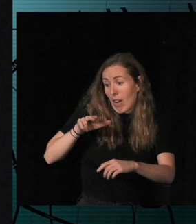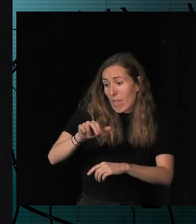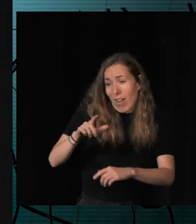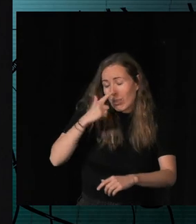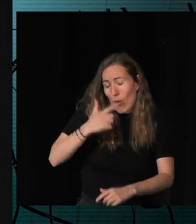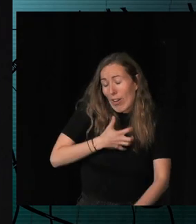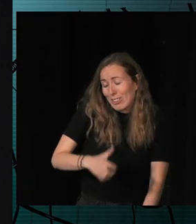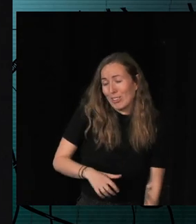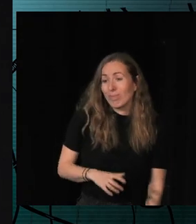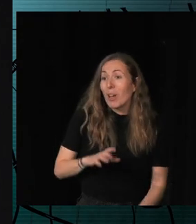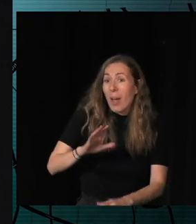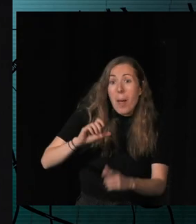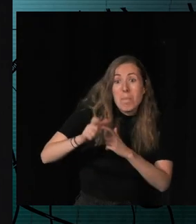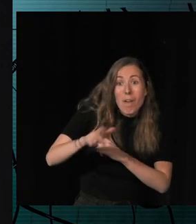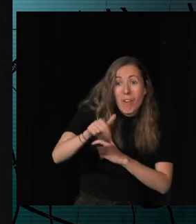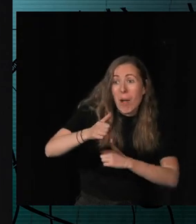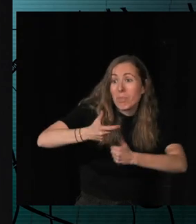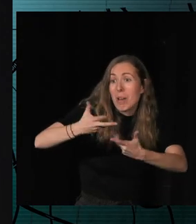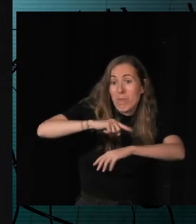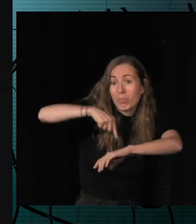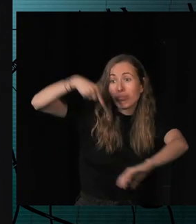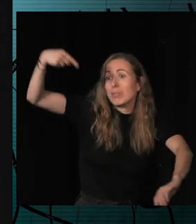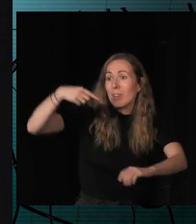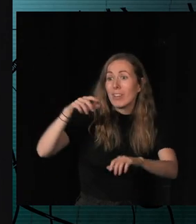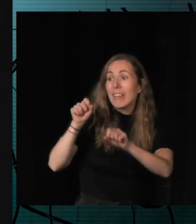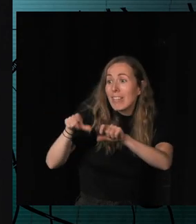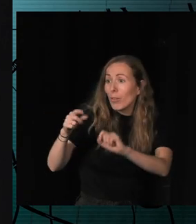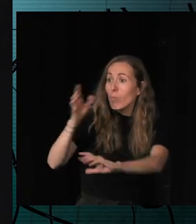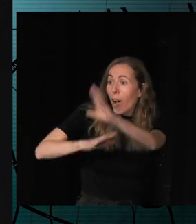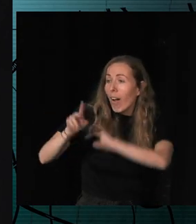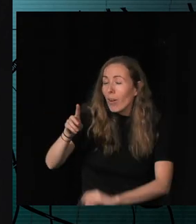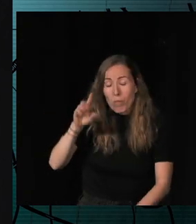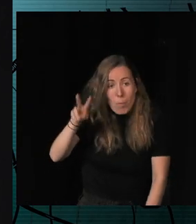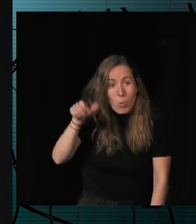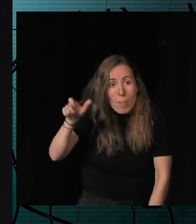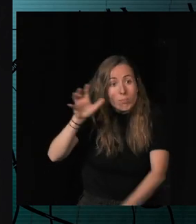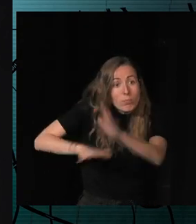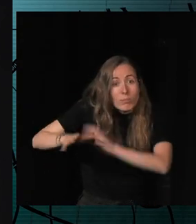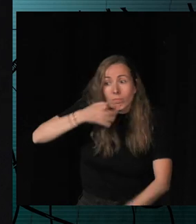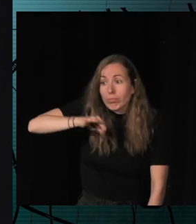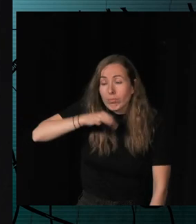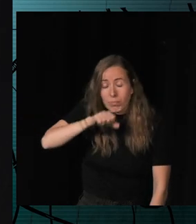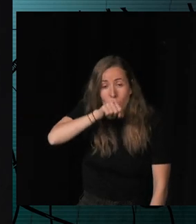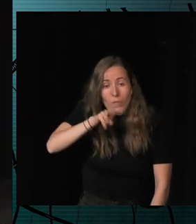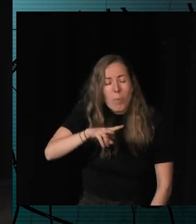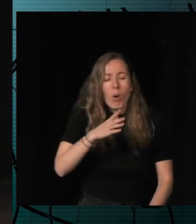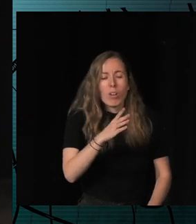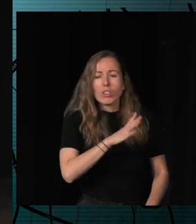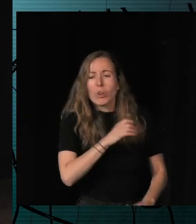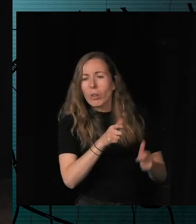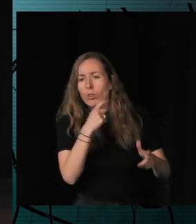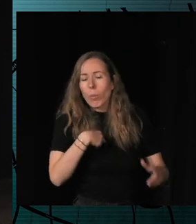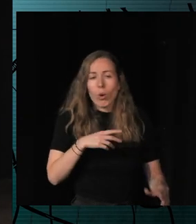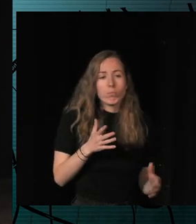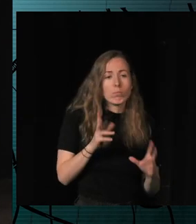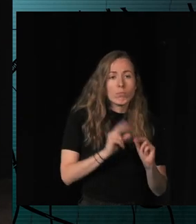heures d'interview de lui quelque part à regarder enfin il est tellement passionnant à écouter comme tu le dis c'est c'est un mec qui est pas du tout blasé qui est pas du tout cynique moi c'est quelque chose